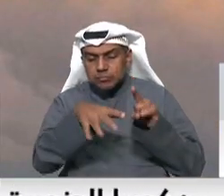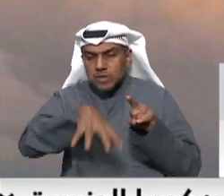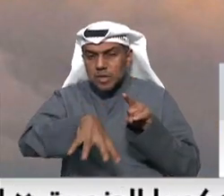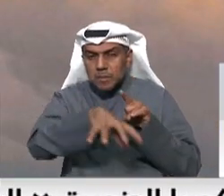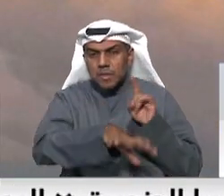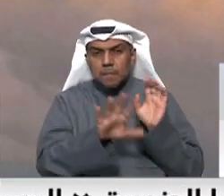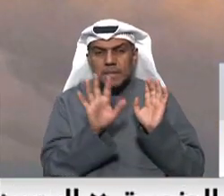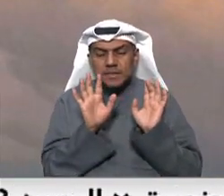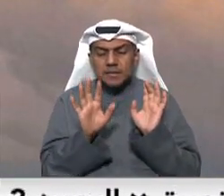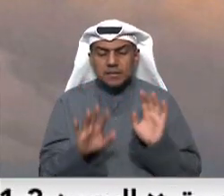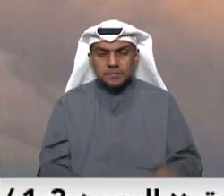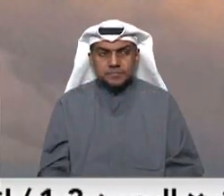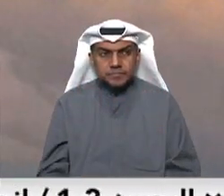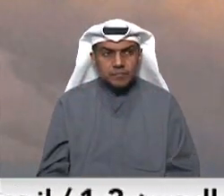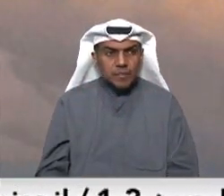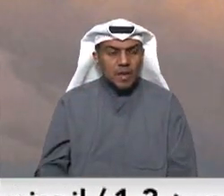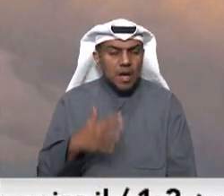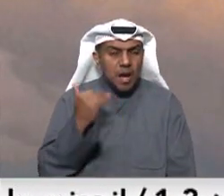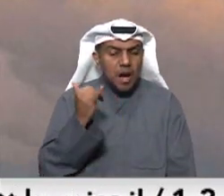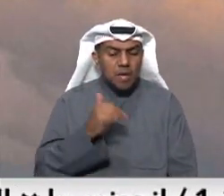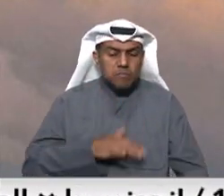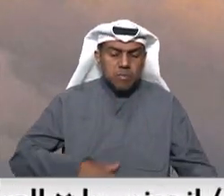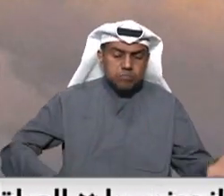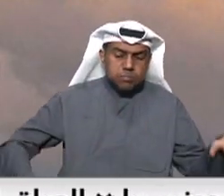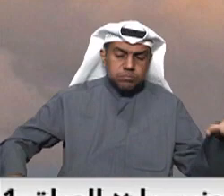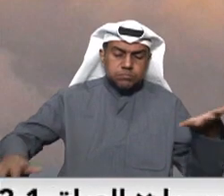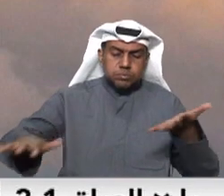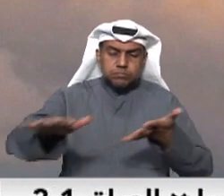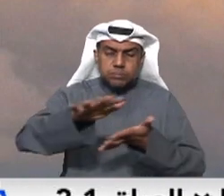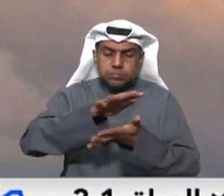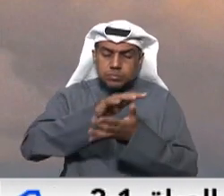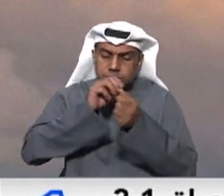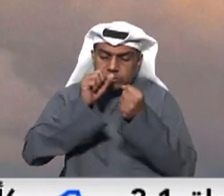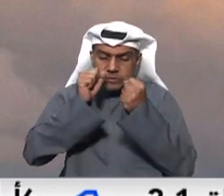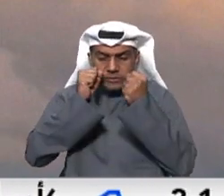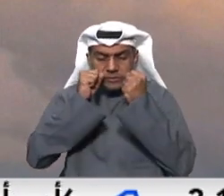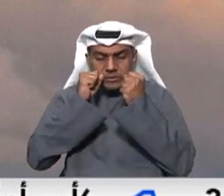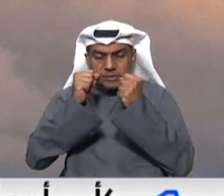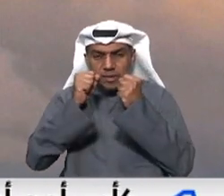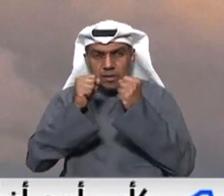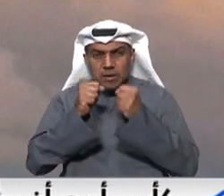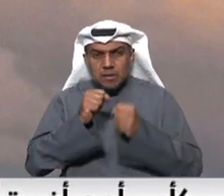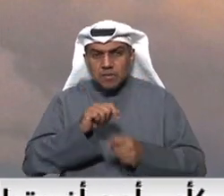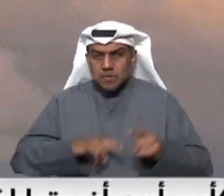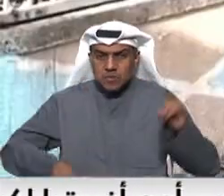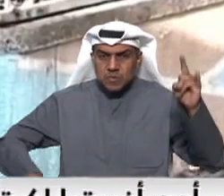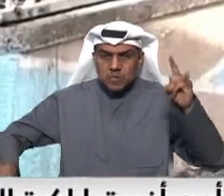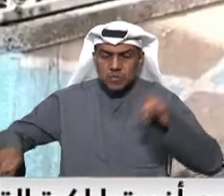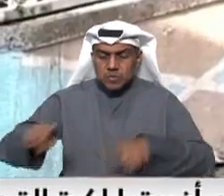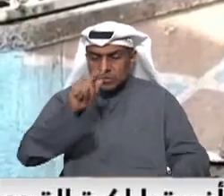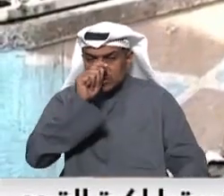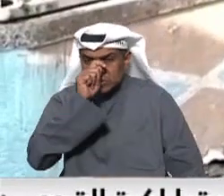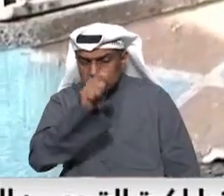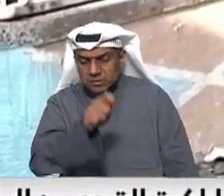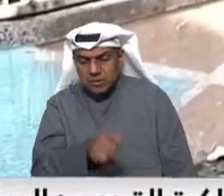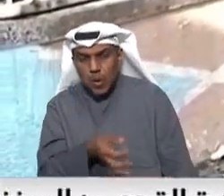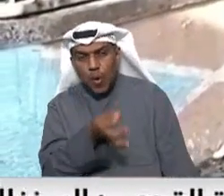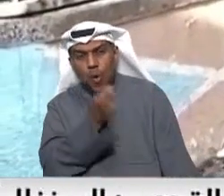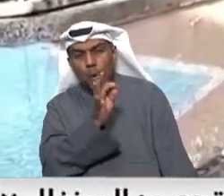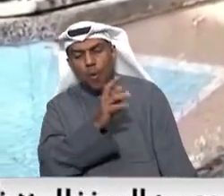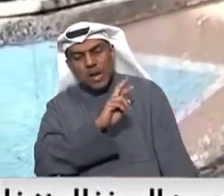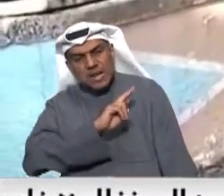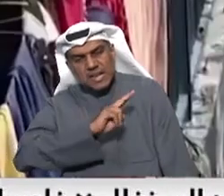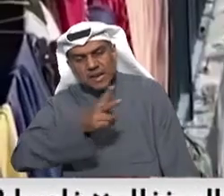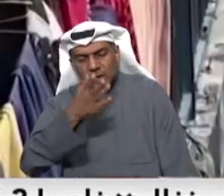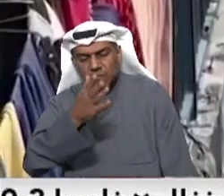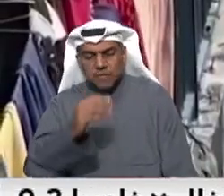منطقه الشرق الاوسط قاب قوسين من ان يندلع غارات جويه واستفزاز وتوعد ووعيد